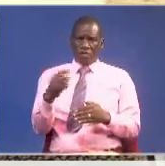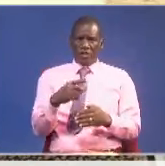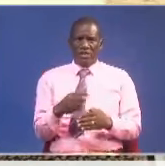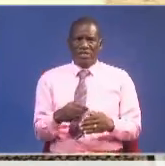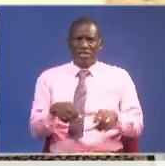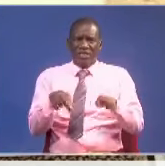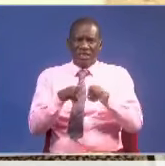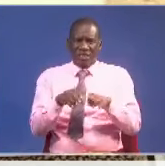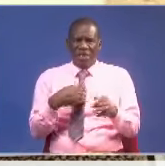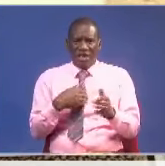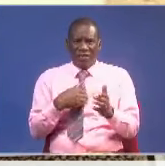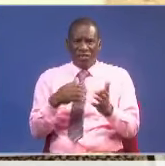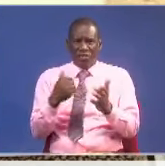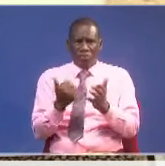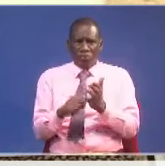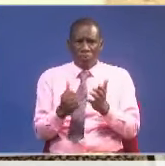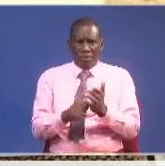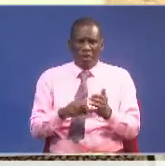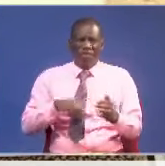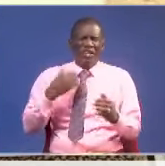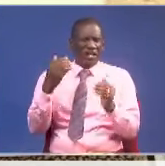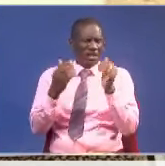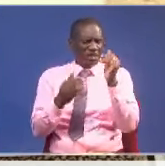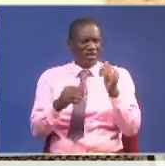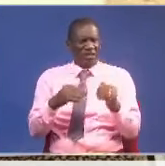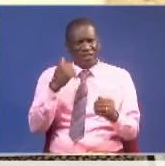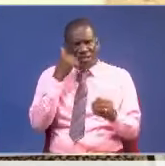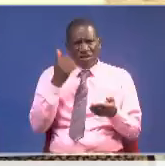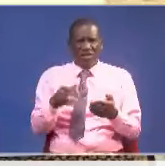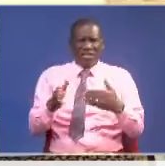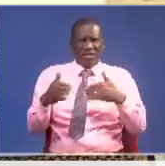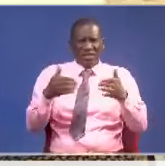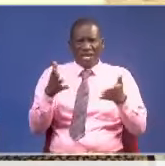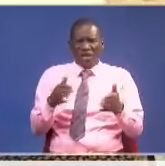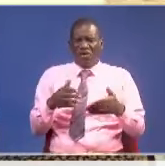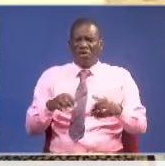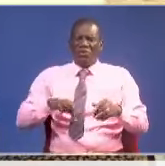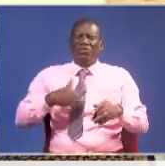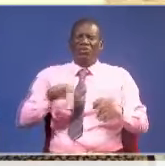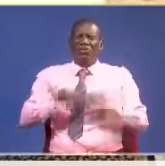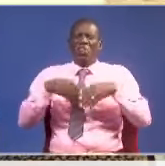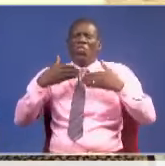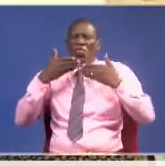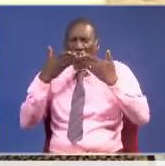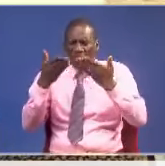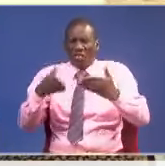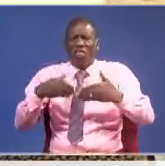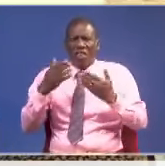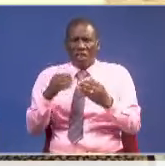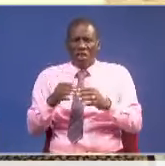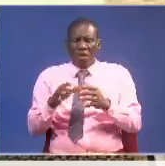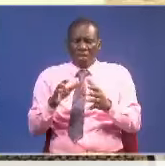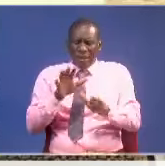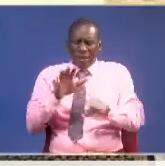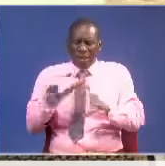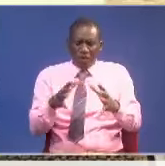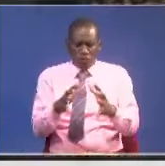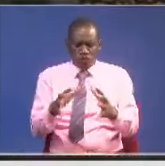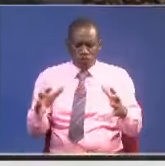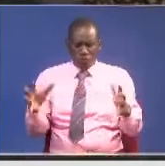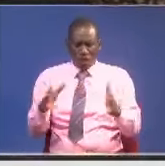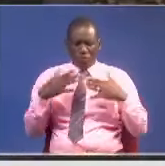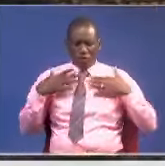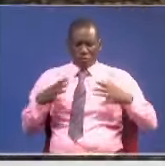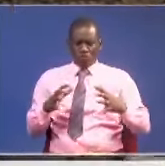bado nilikuwa nasikia vibaya. Dalili kama sasa kutapika, kufura miguu na mwili